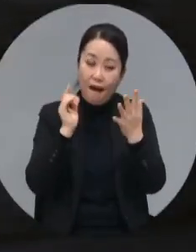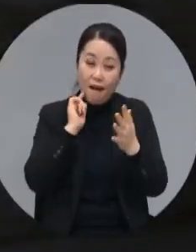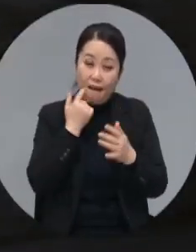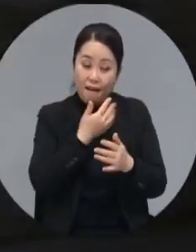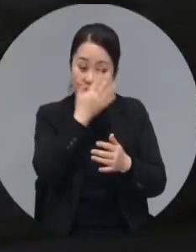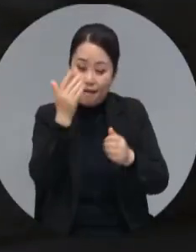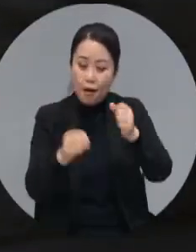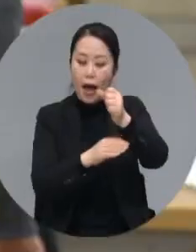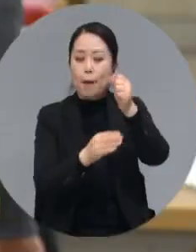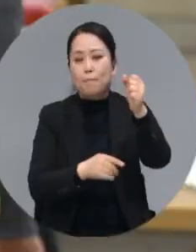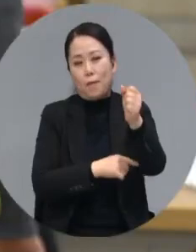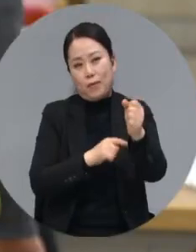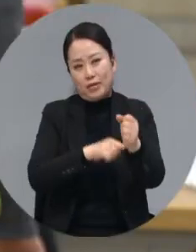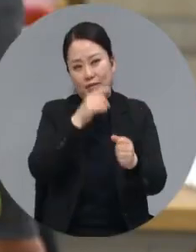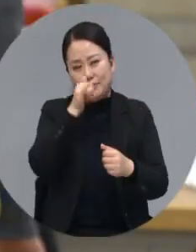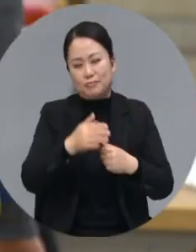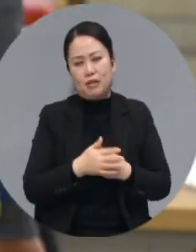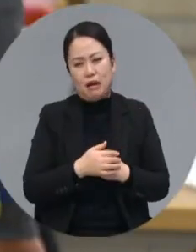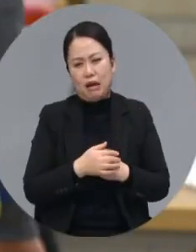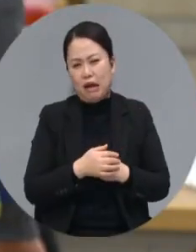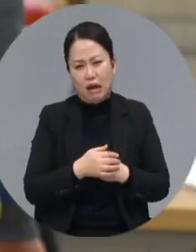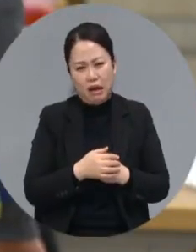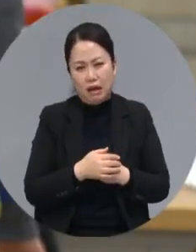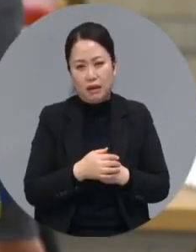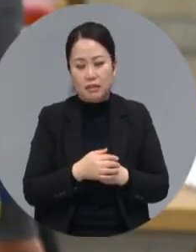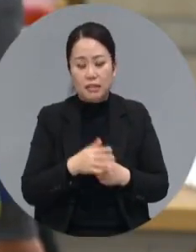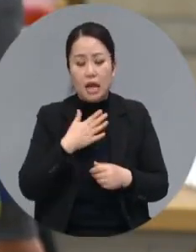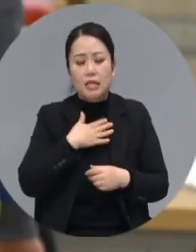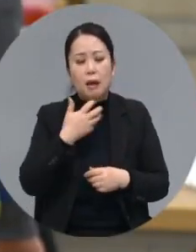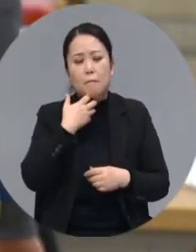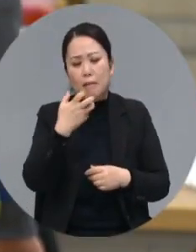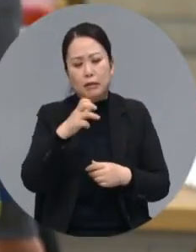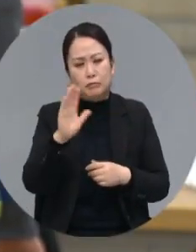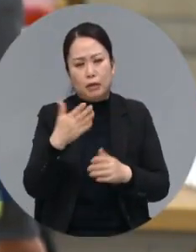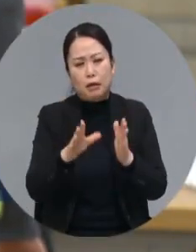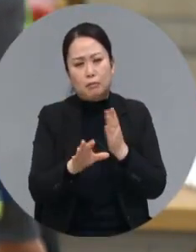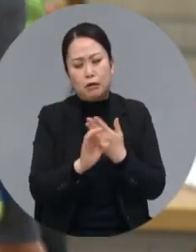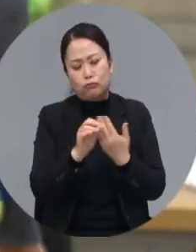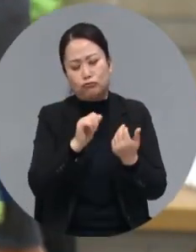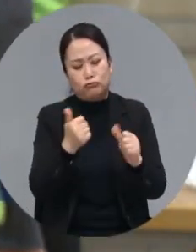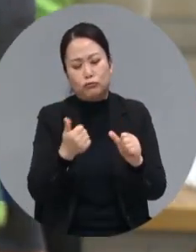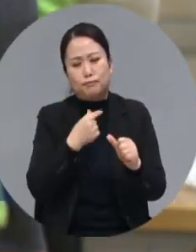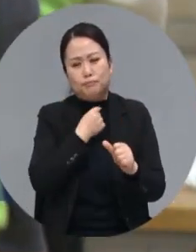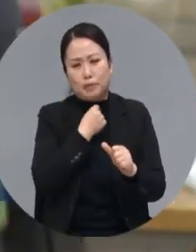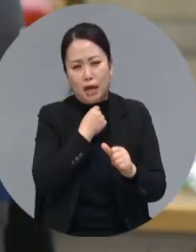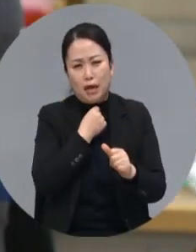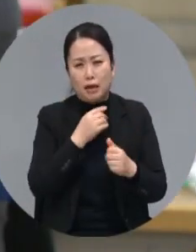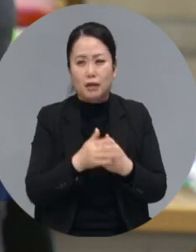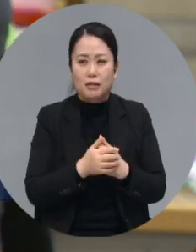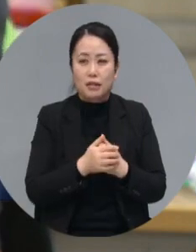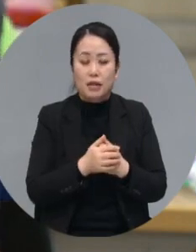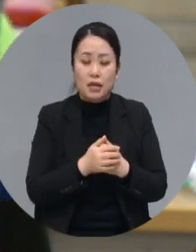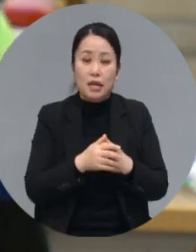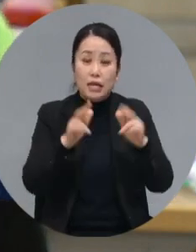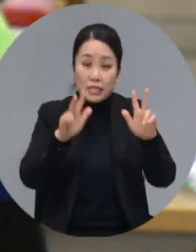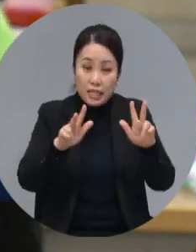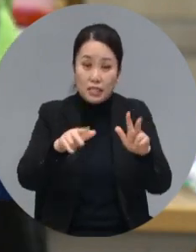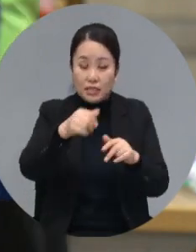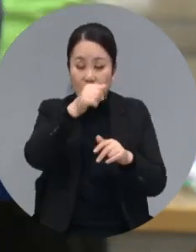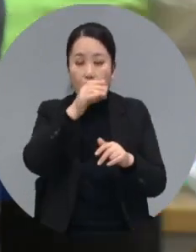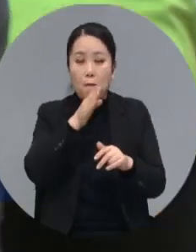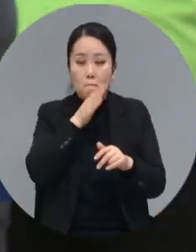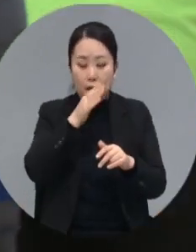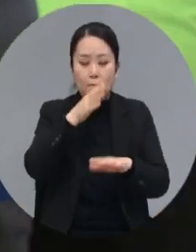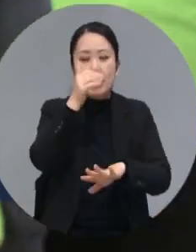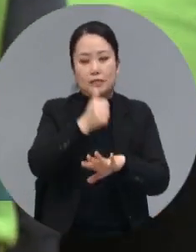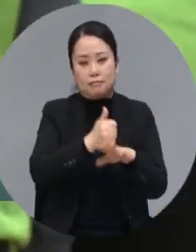준비했습니다. 아유 나는 막 한 80대면 막 바로 가면 좋겠고 바로 인생이 앉아 정말 참